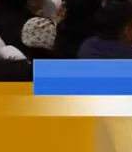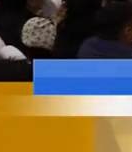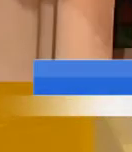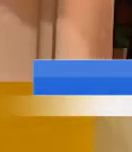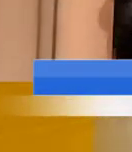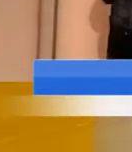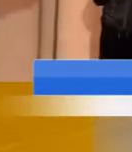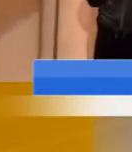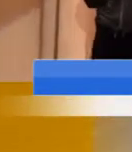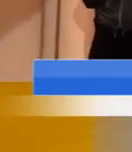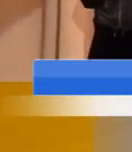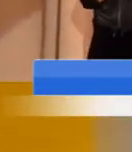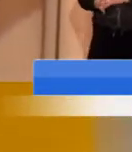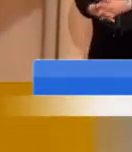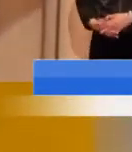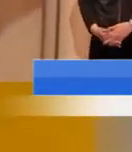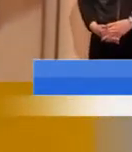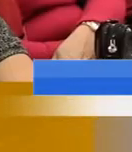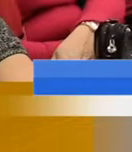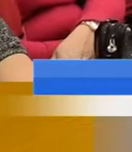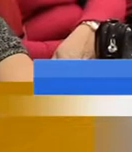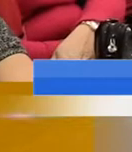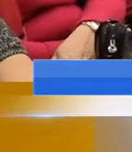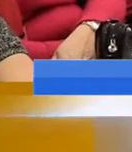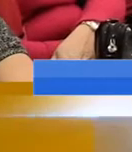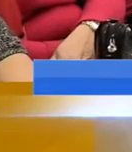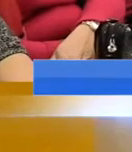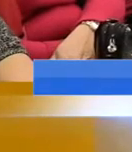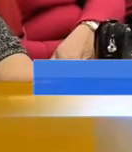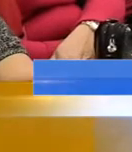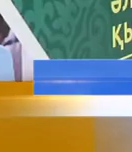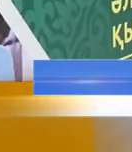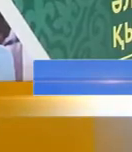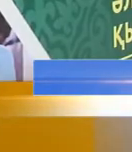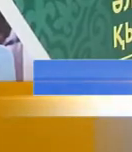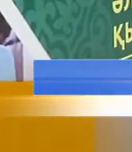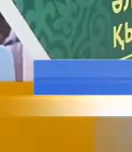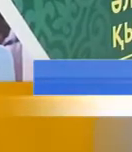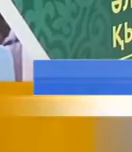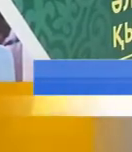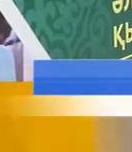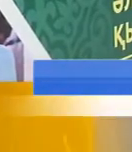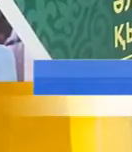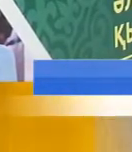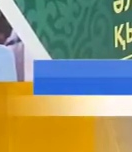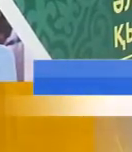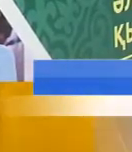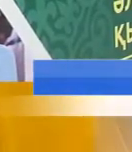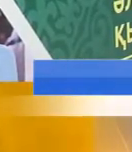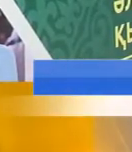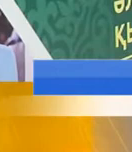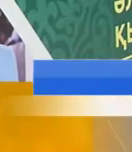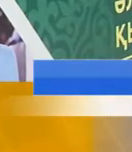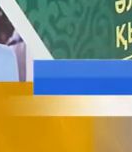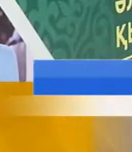Еңбектері ерен. Жетісулық әлеуметтік сала қызметкерлері төл мерекелерін атап өтті. Жүректерінде жылуы бар адамдар ғана жұмыс істейді. Ол